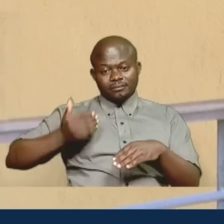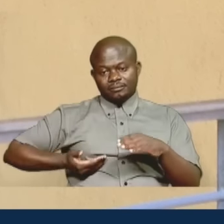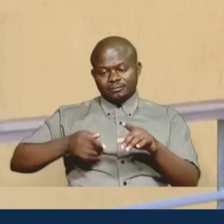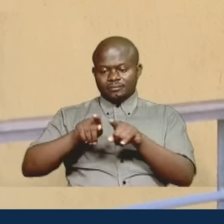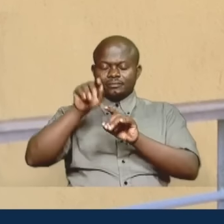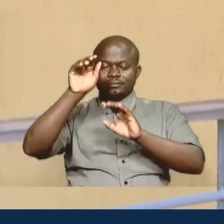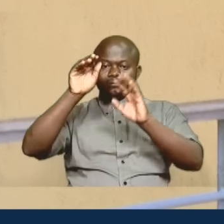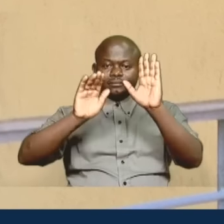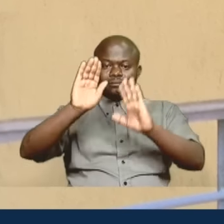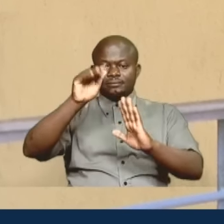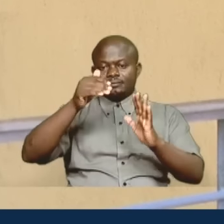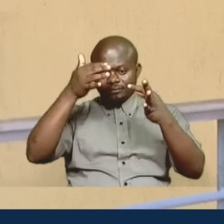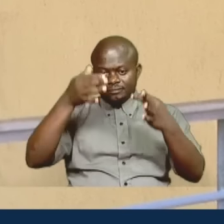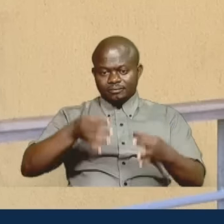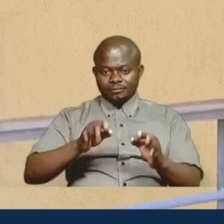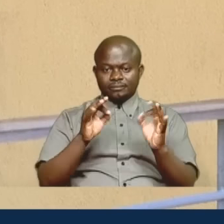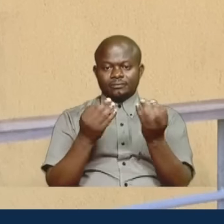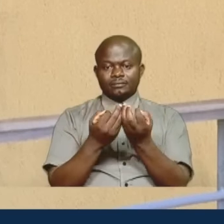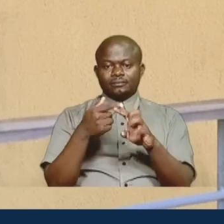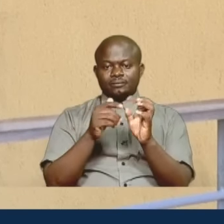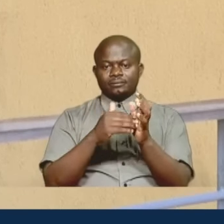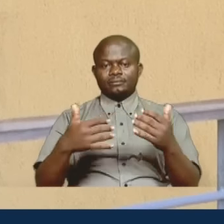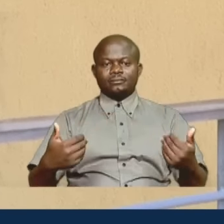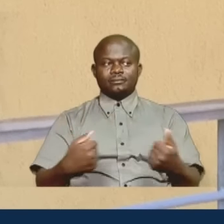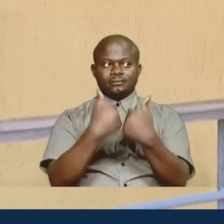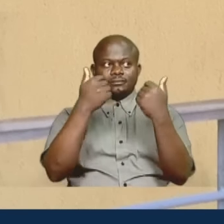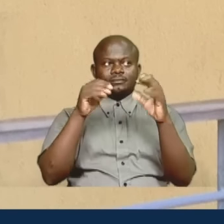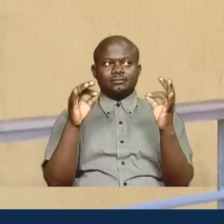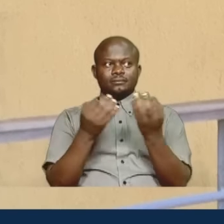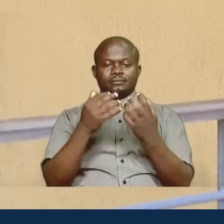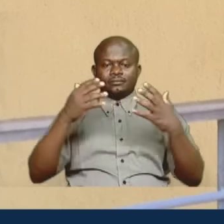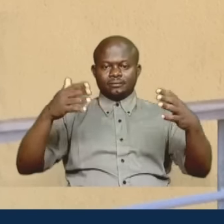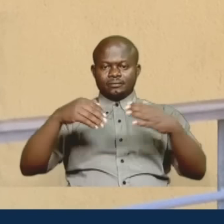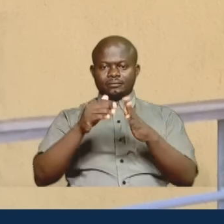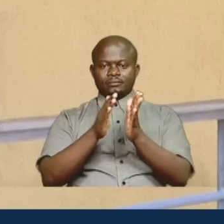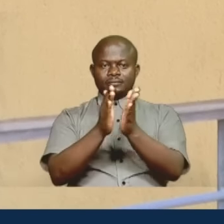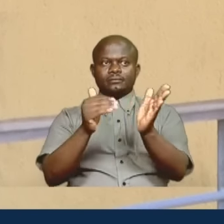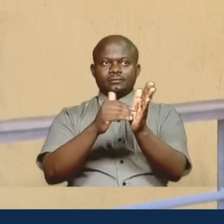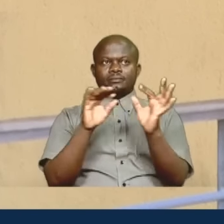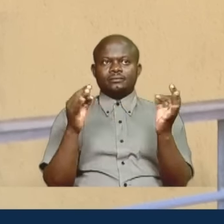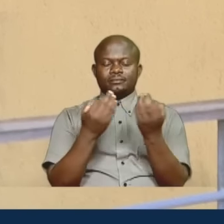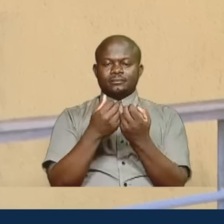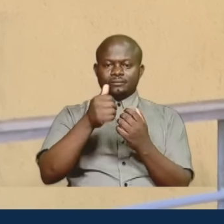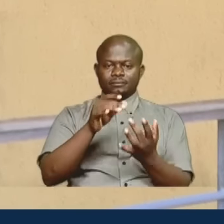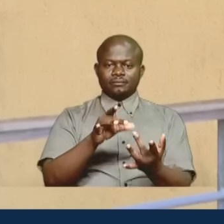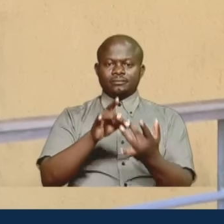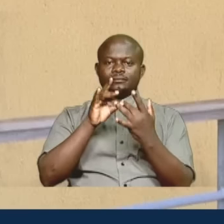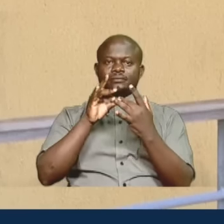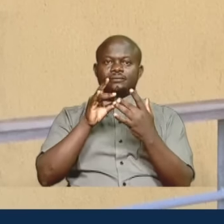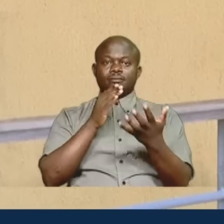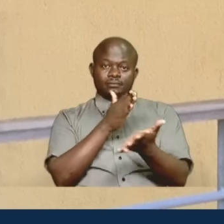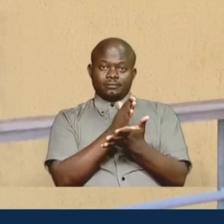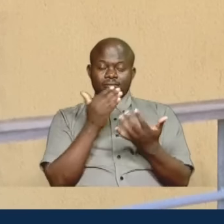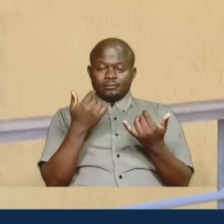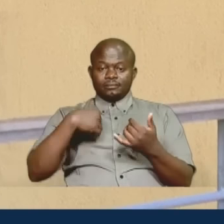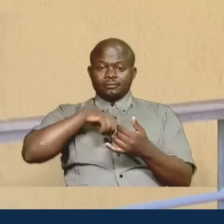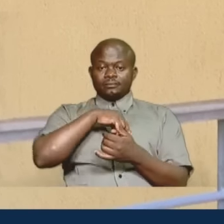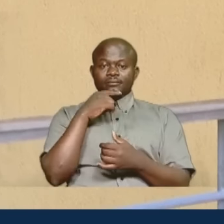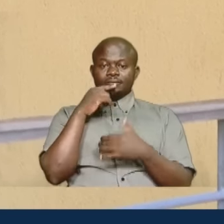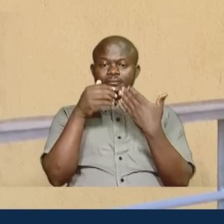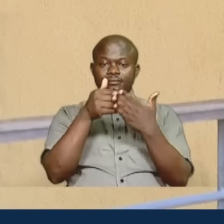gufata ibyemezo mu muryango wabo kandi bikagira ingaruka ku muryango mugari muri rusange n'umuryango wabo by'umwihariko. Rero navuga ngo mu baturage